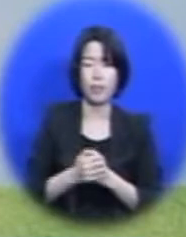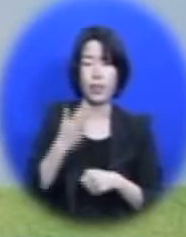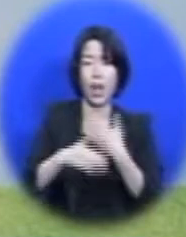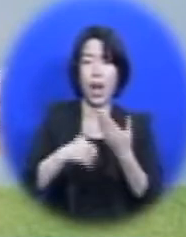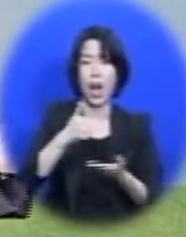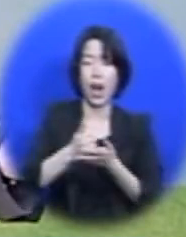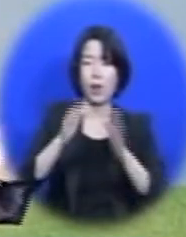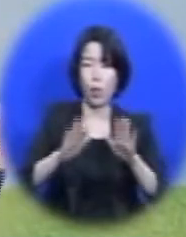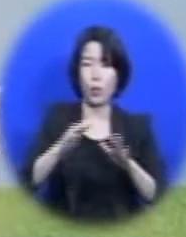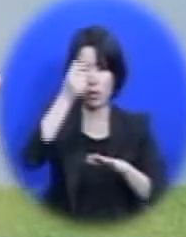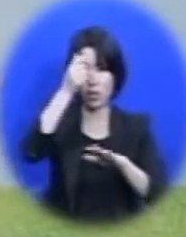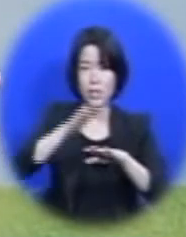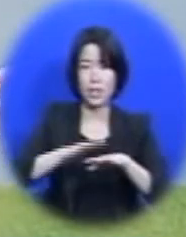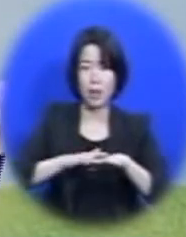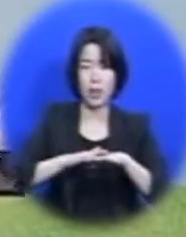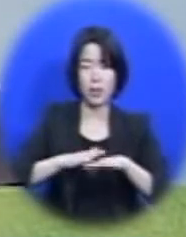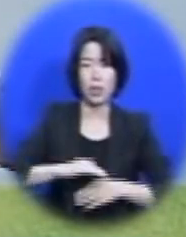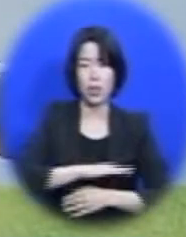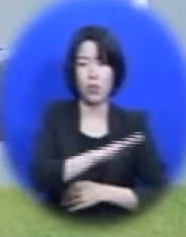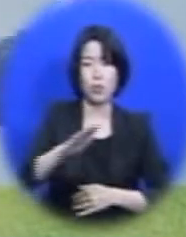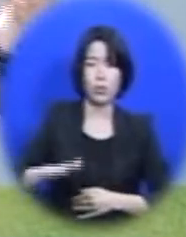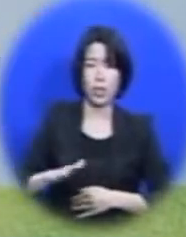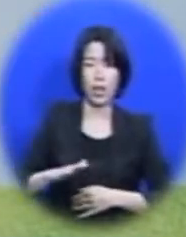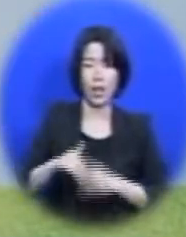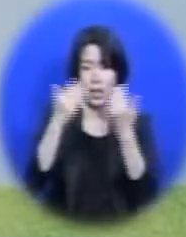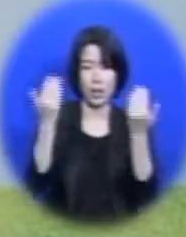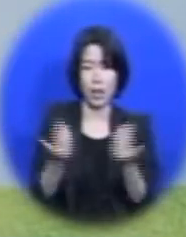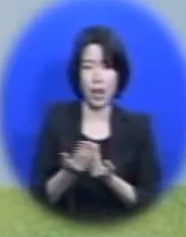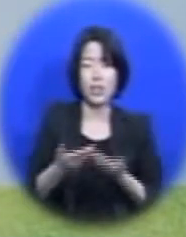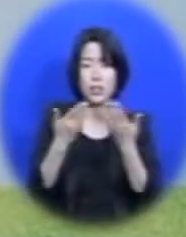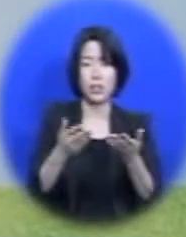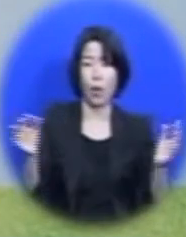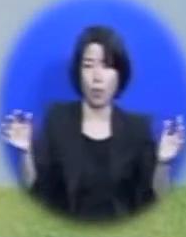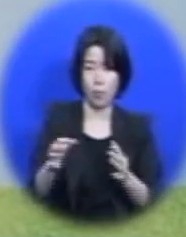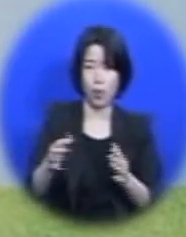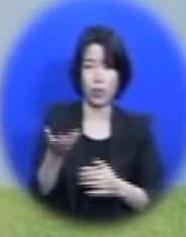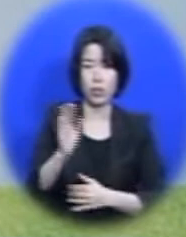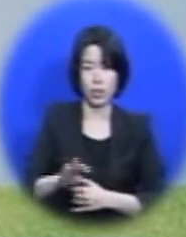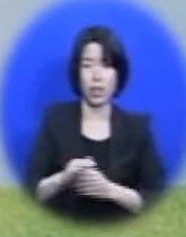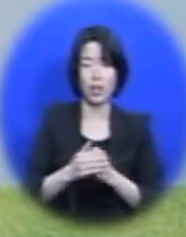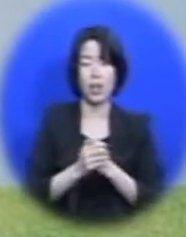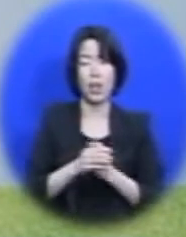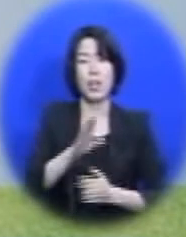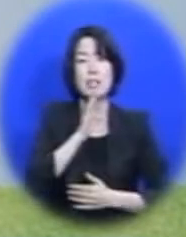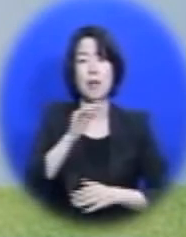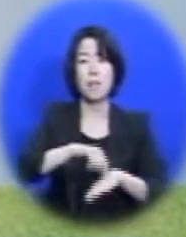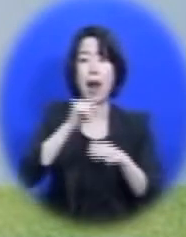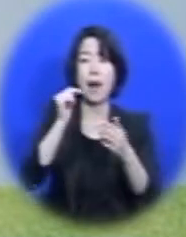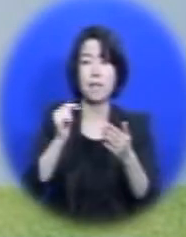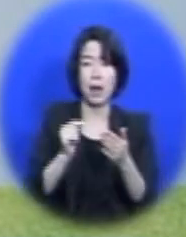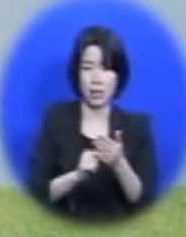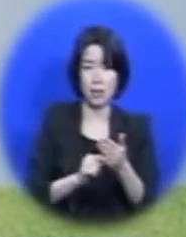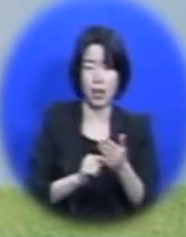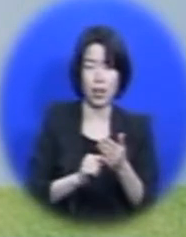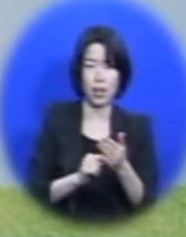하나님은 오늘 예배를 우리가 예배를 다 드리러 모였는데 정말 마음에